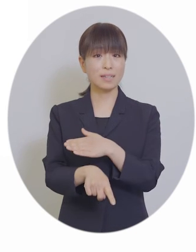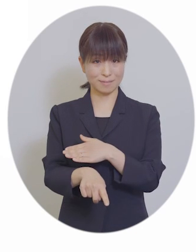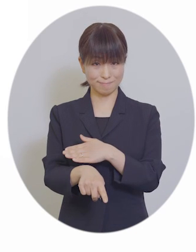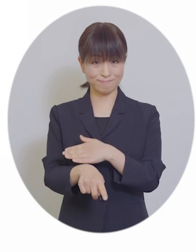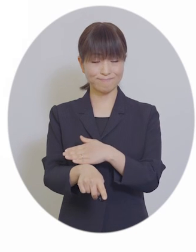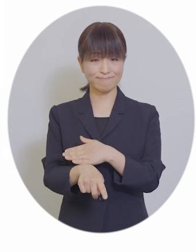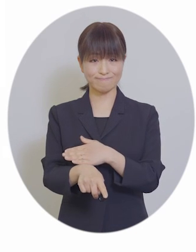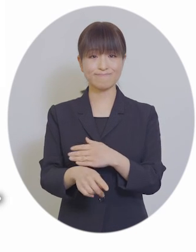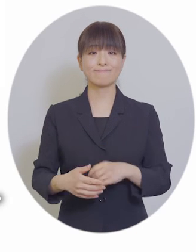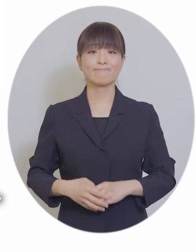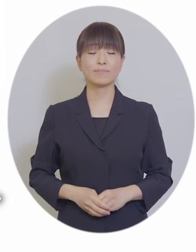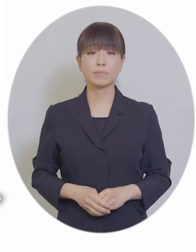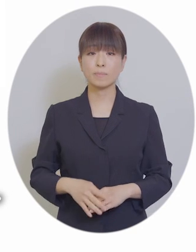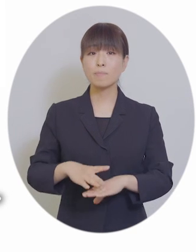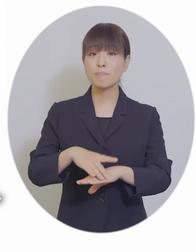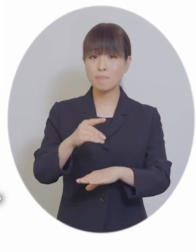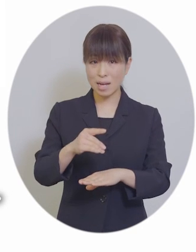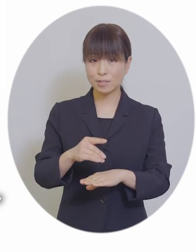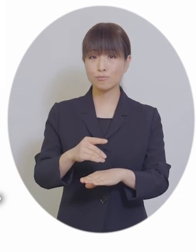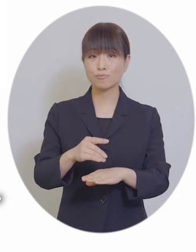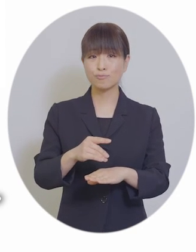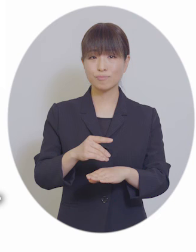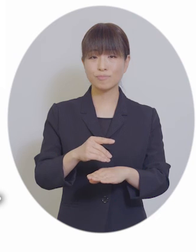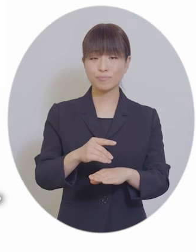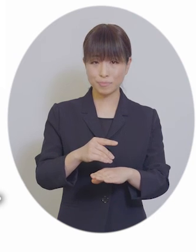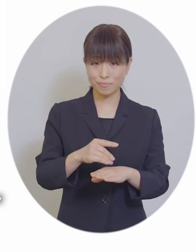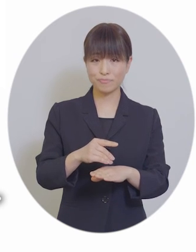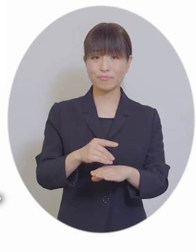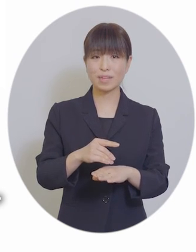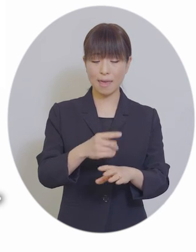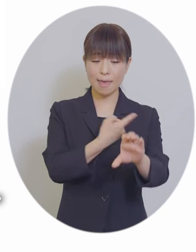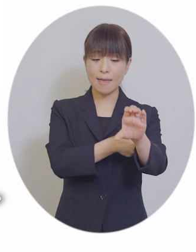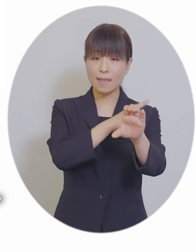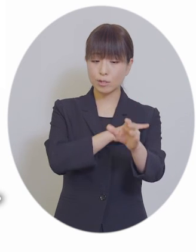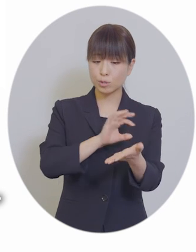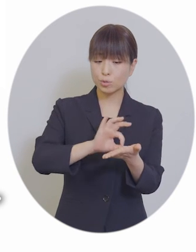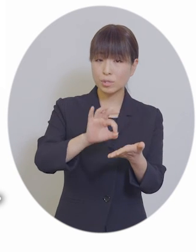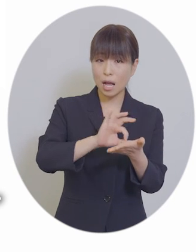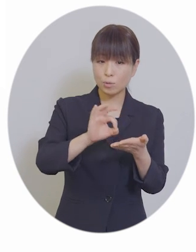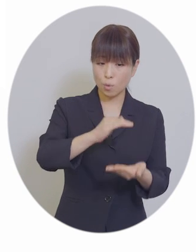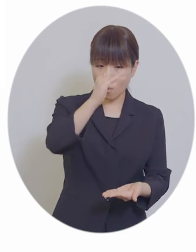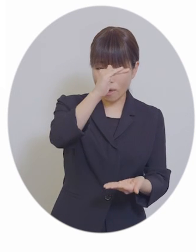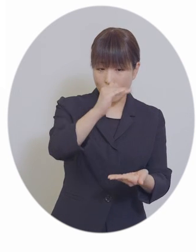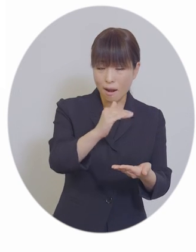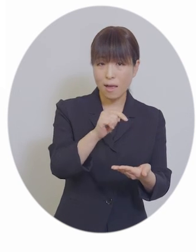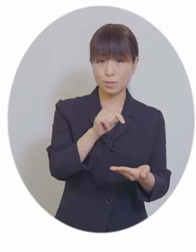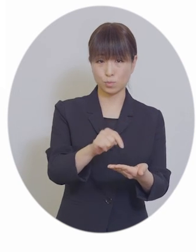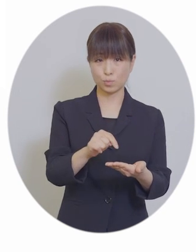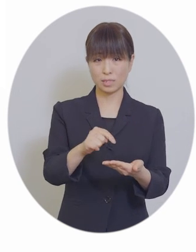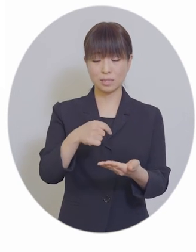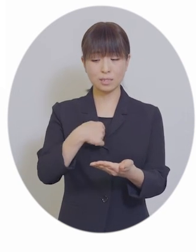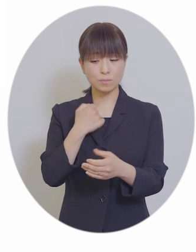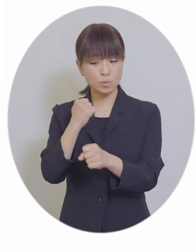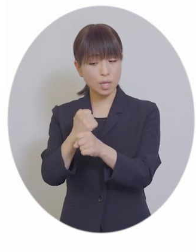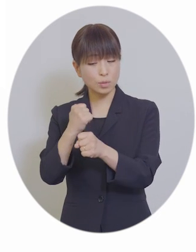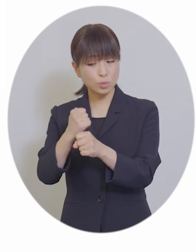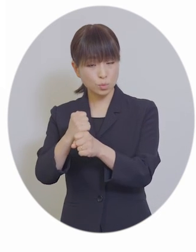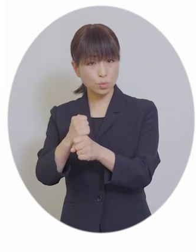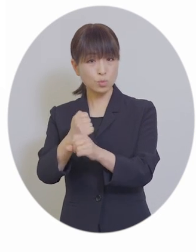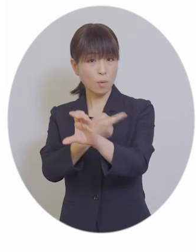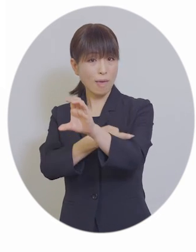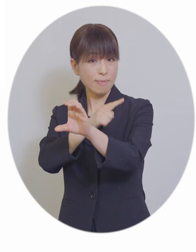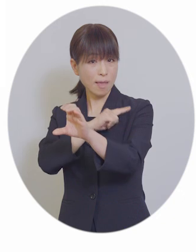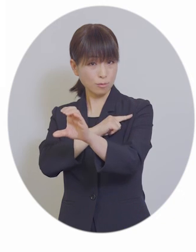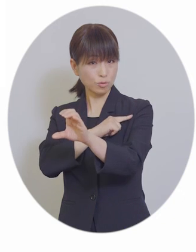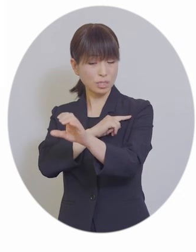。まず省エネ技術によって使うエネルギーを減らし、次に総エネ技